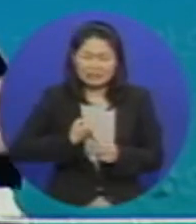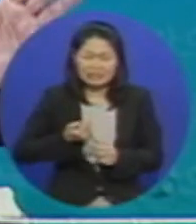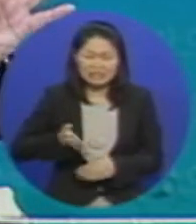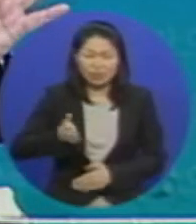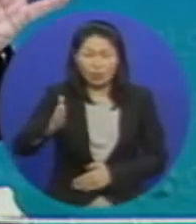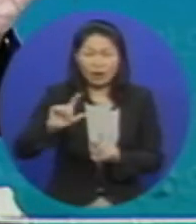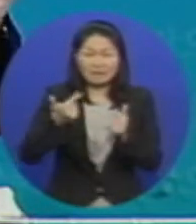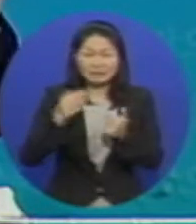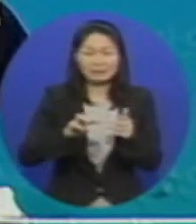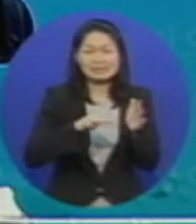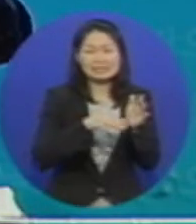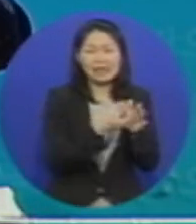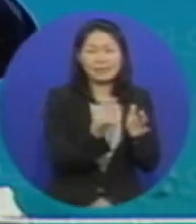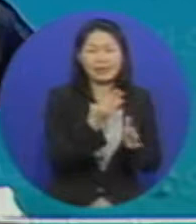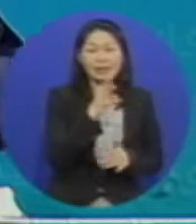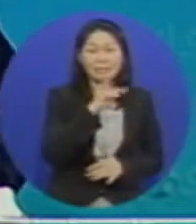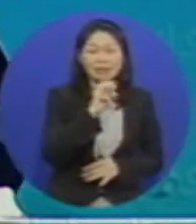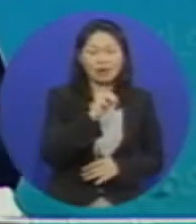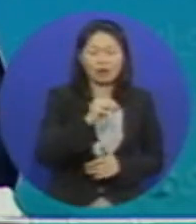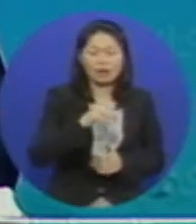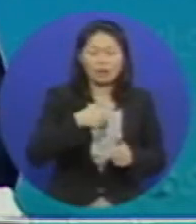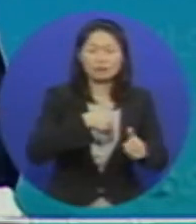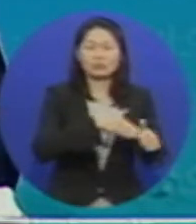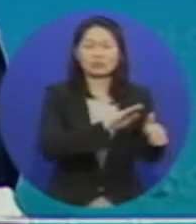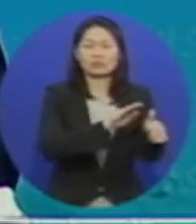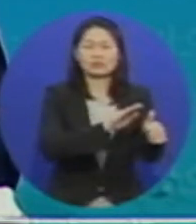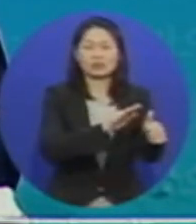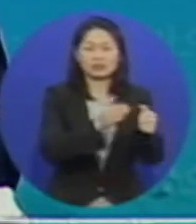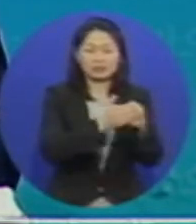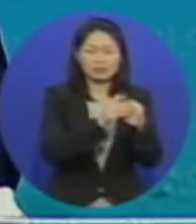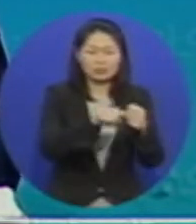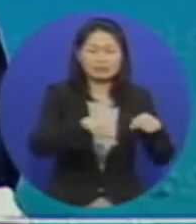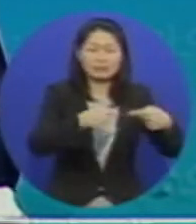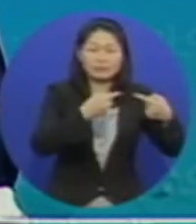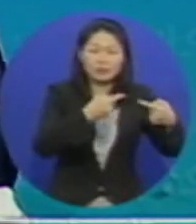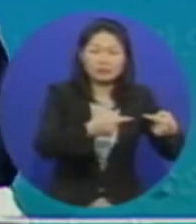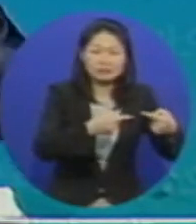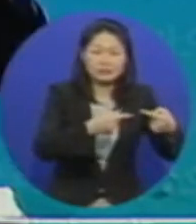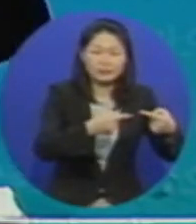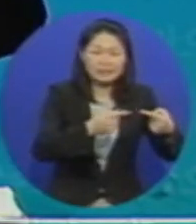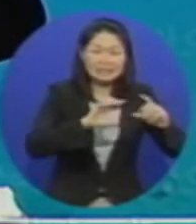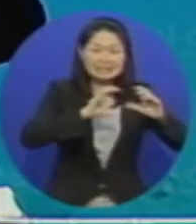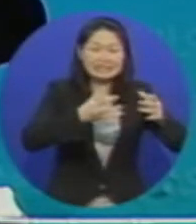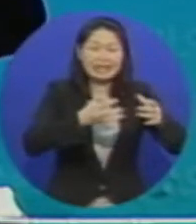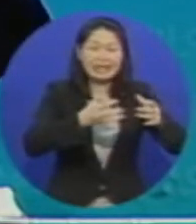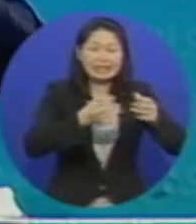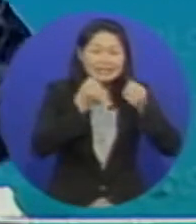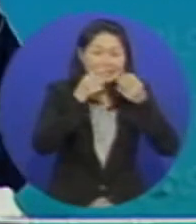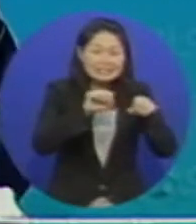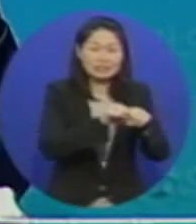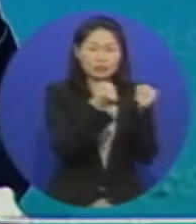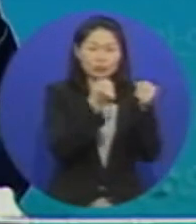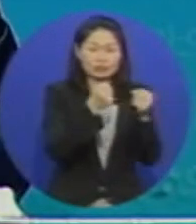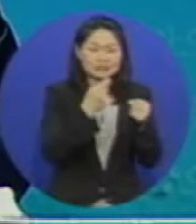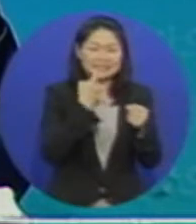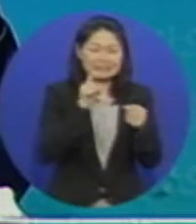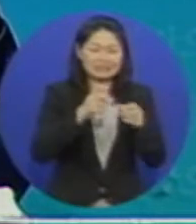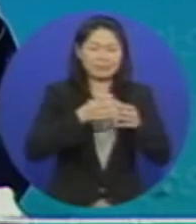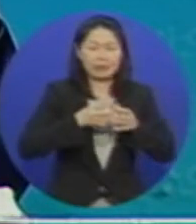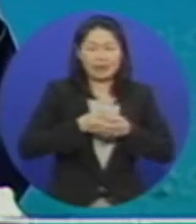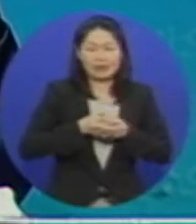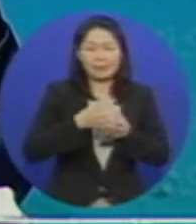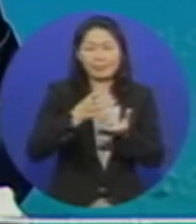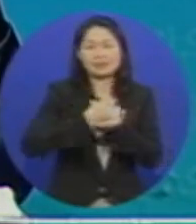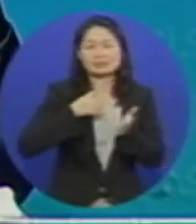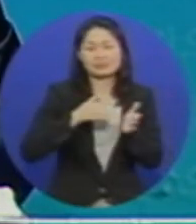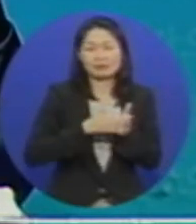400매 다에 나가보라고 보내서 출전을 해서 세계 신기록으로 금메달을 따 쪄요